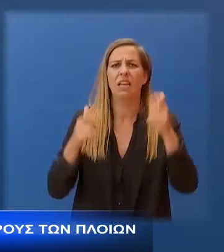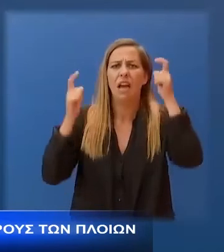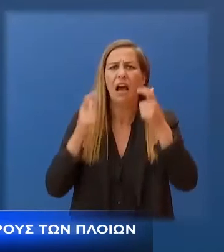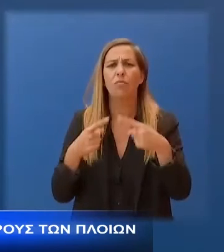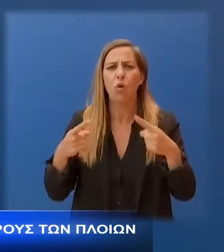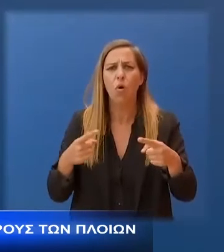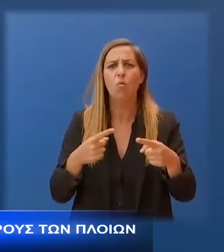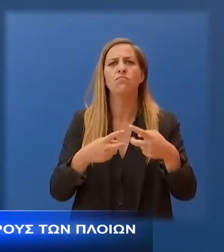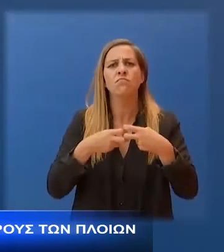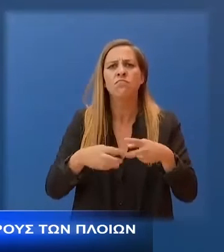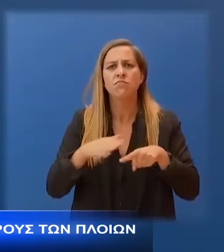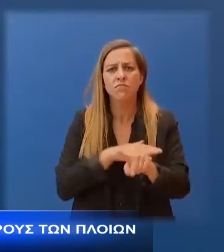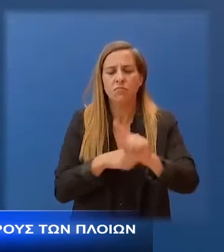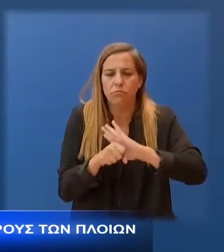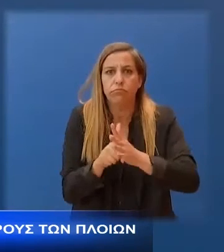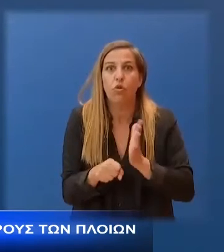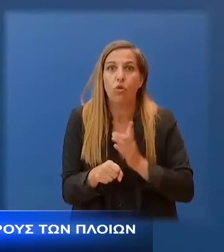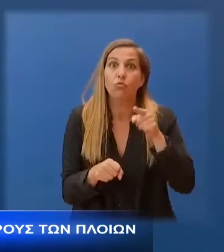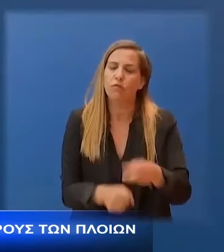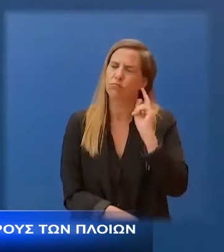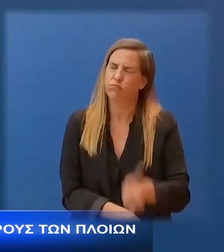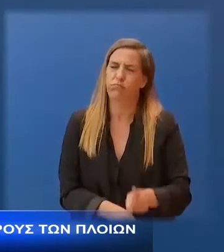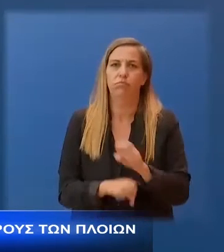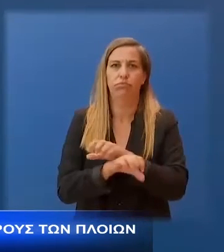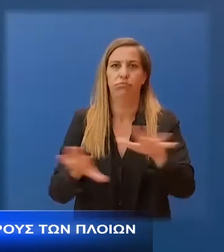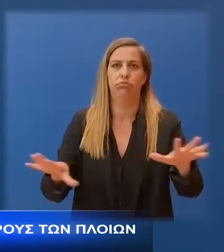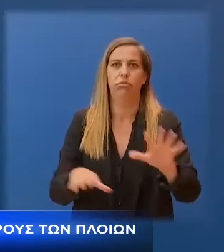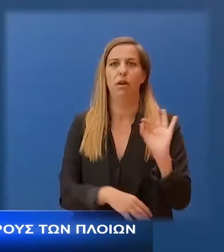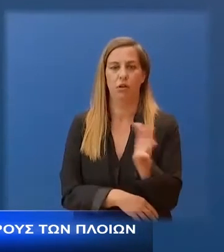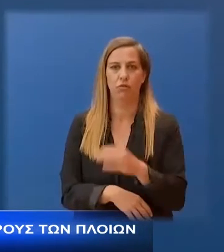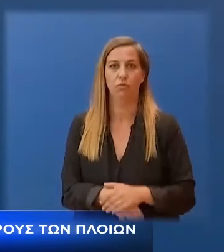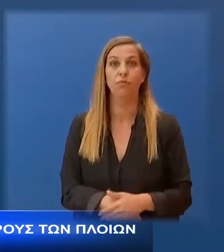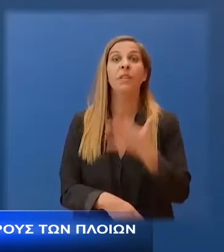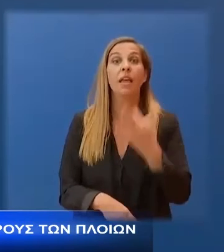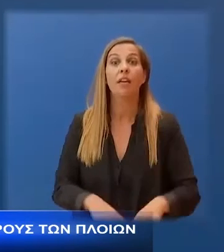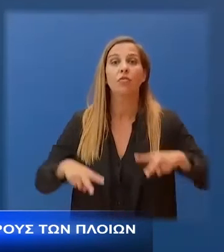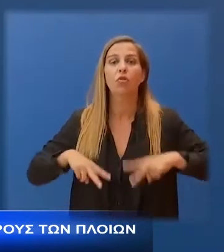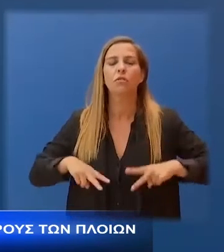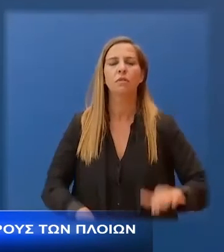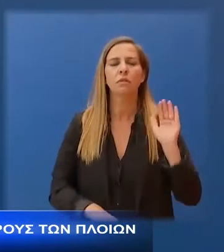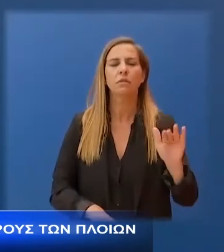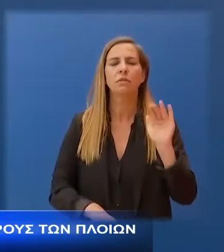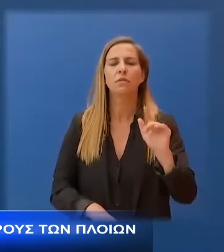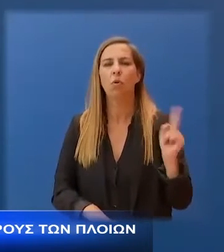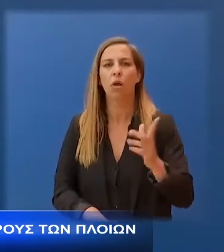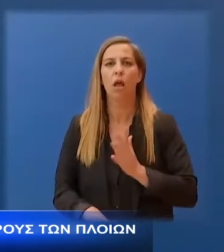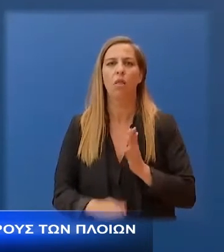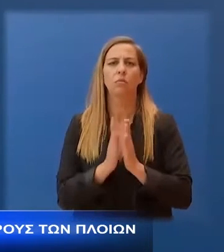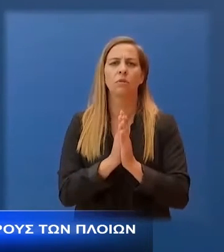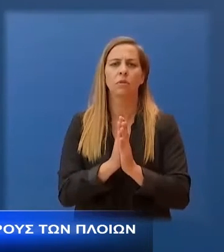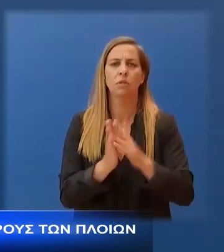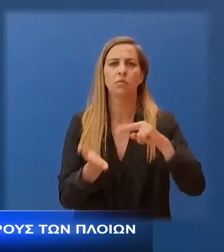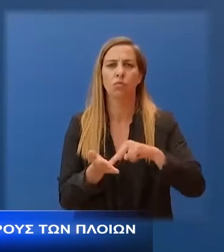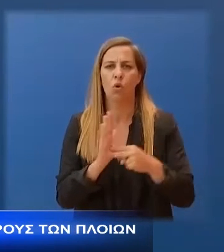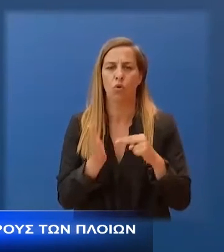μεταφοράς. Έναντι αυτή της κατάστασης, η κυβέρνηση χτυπά το κουδούνι της αφύπνισης. Καλεί όλους τους